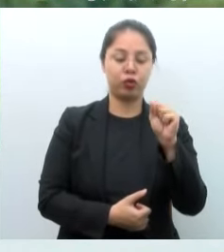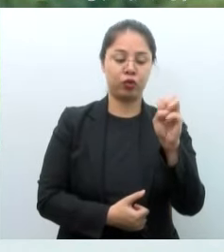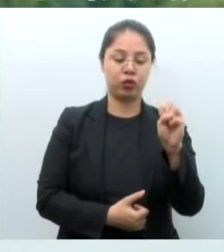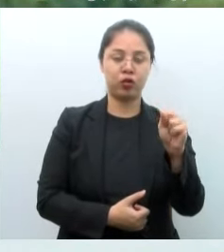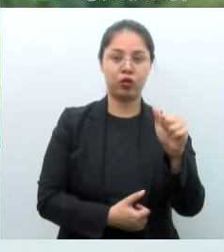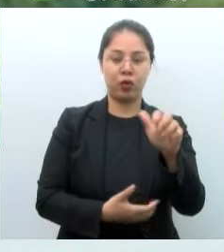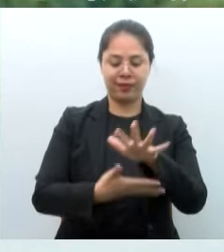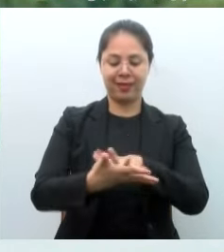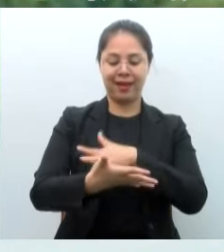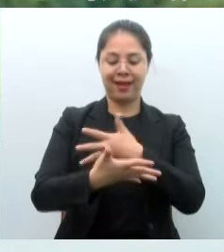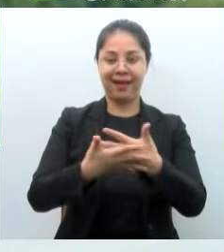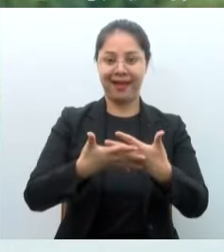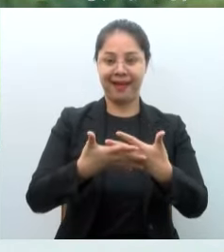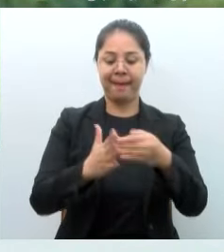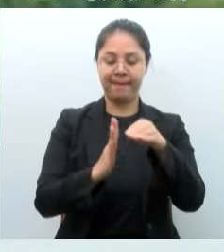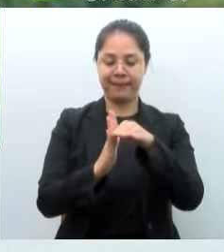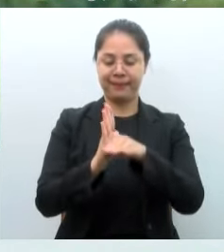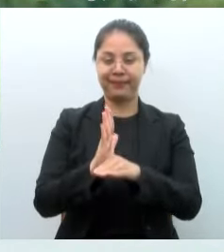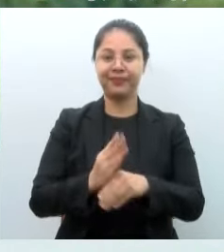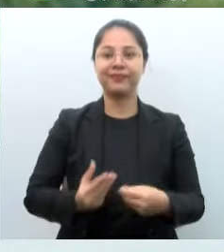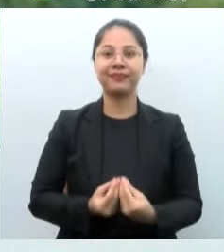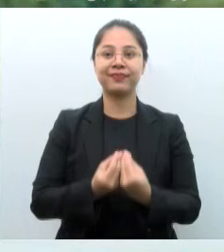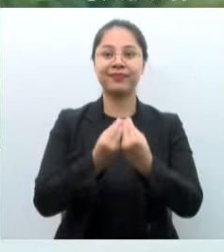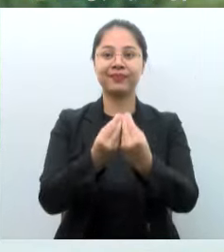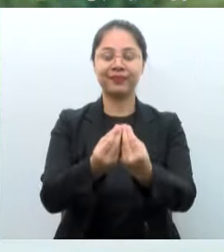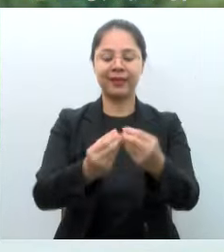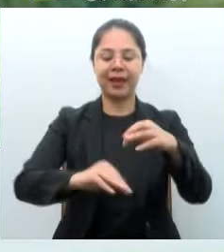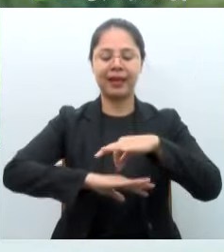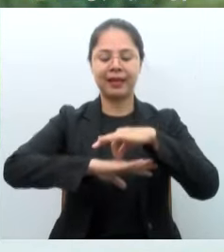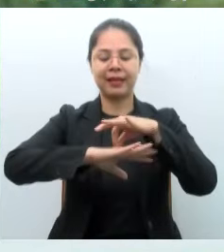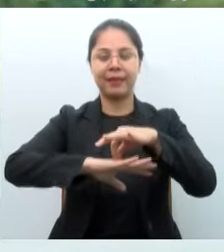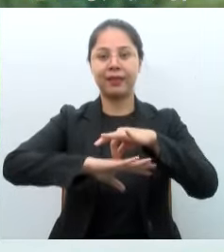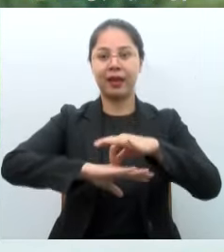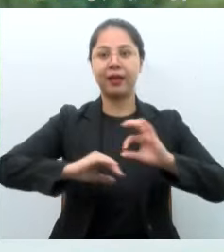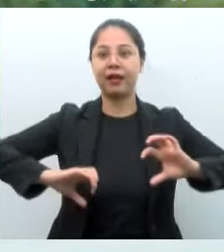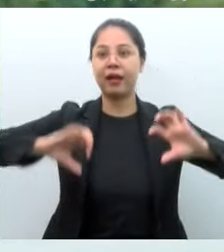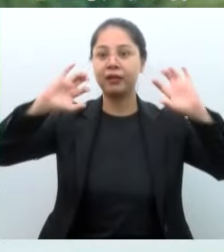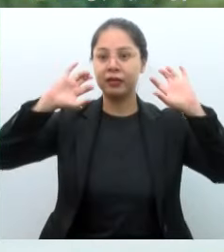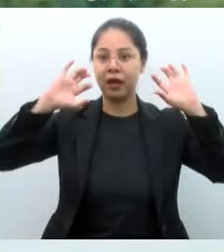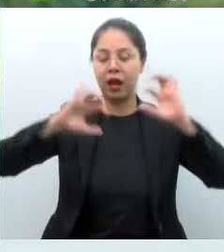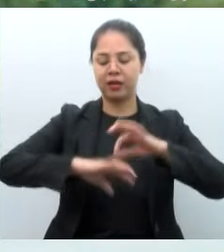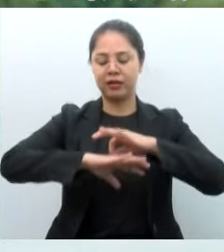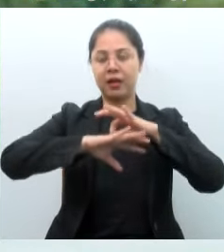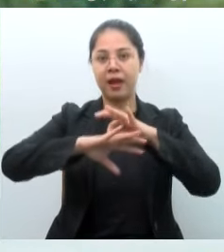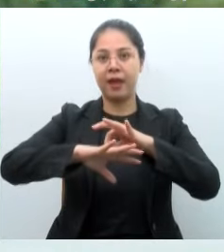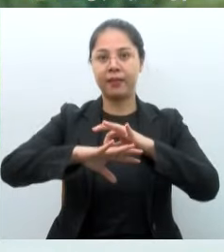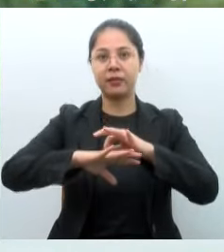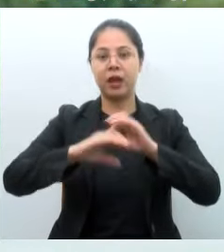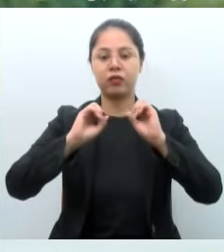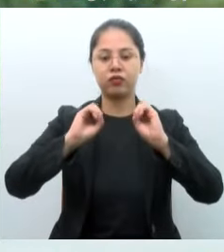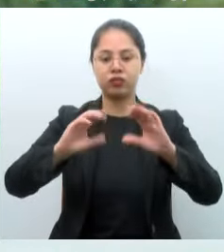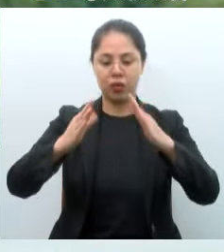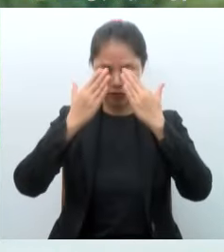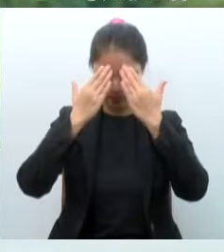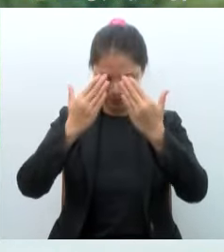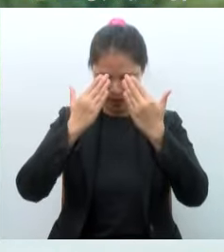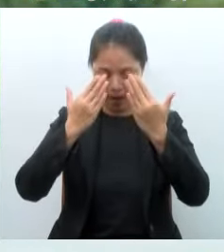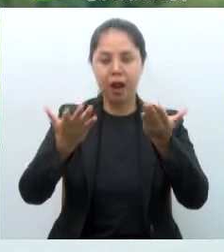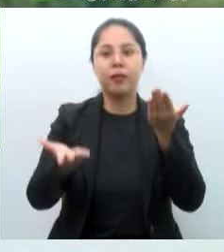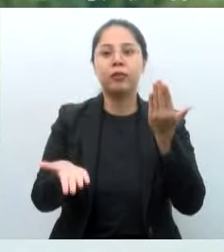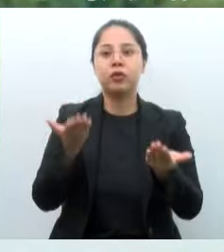กับข้าราชการครูที่เป็นตำแหน่งพนักงานราชการตำแหน่งลูกจ้างครูสอนศาสนาอิสลามนะครับหรือผู้ที่